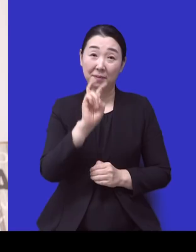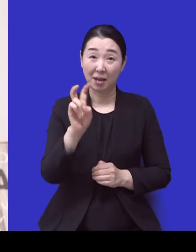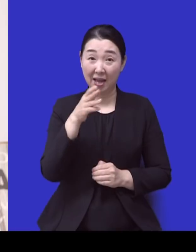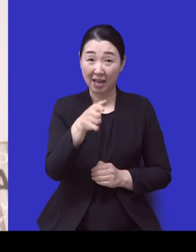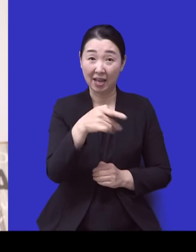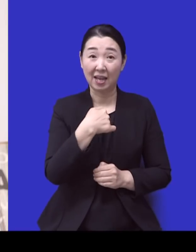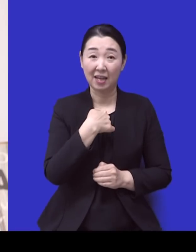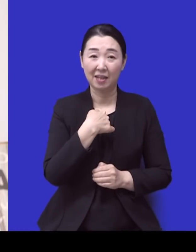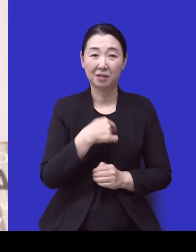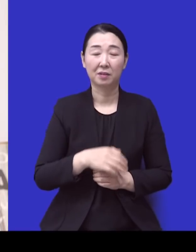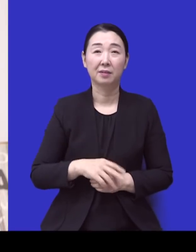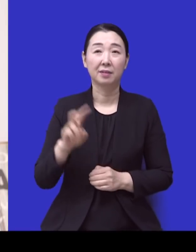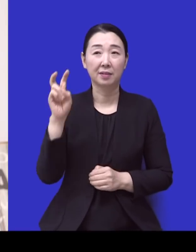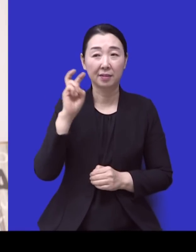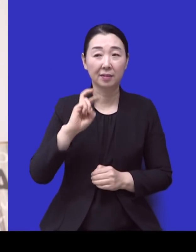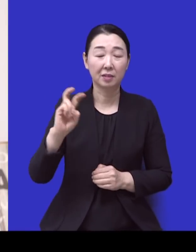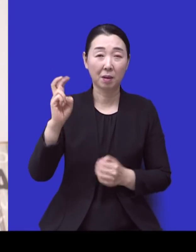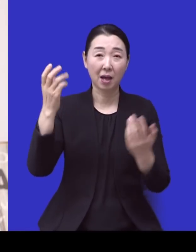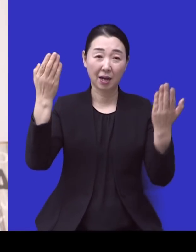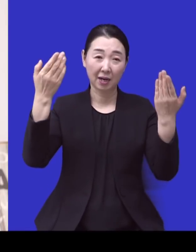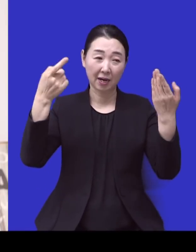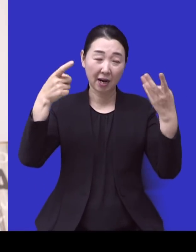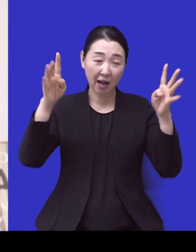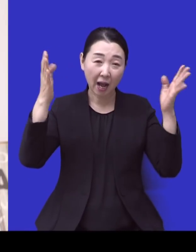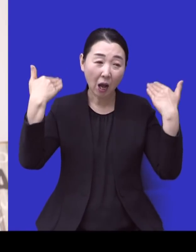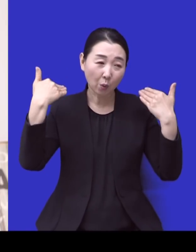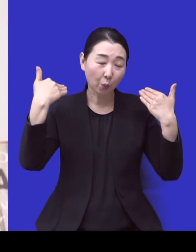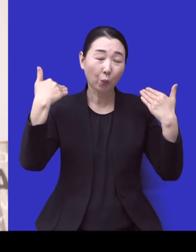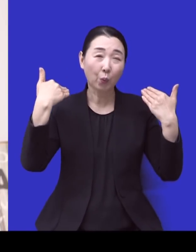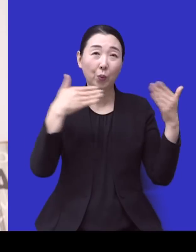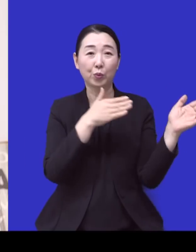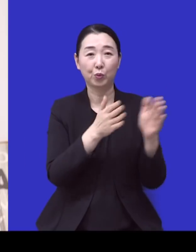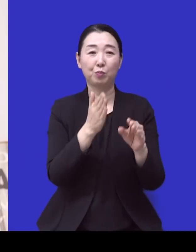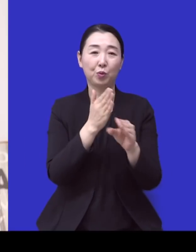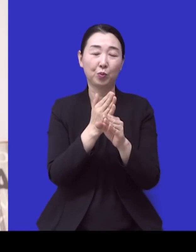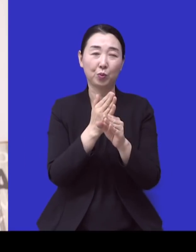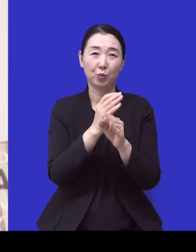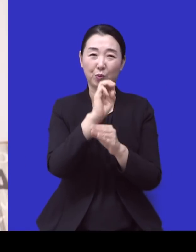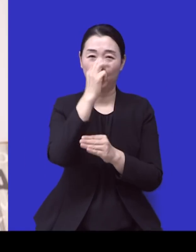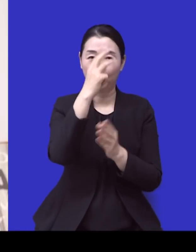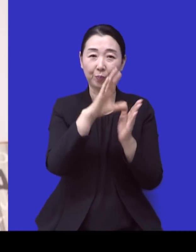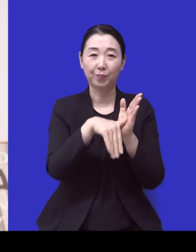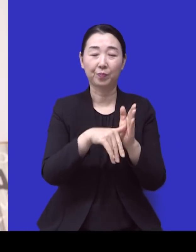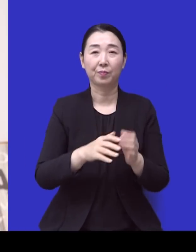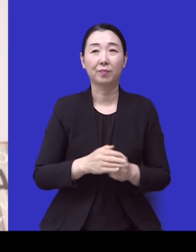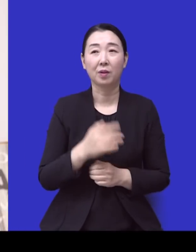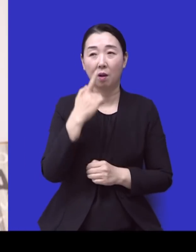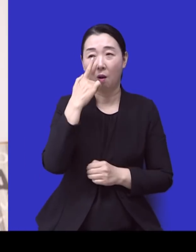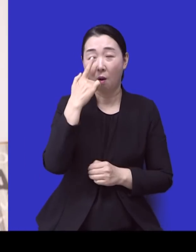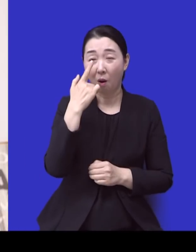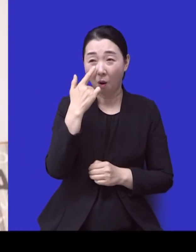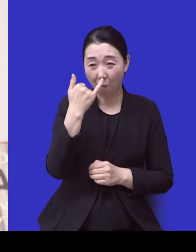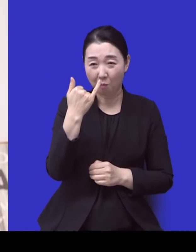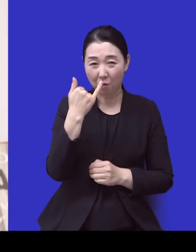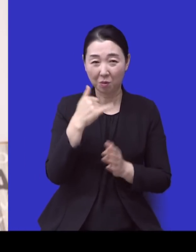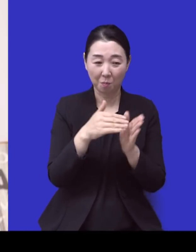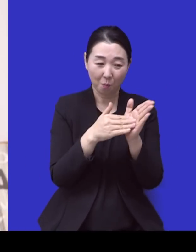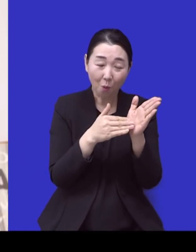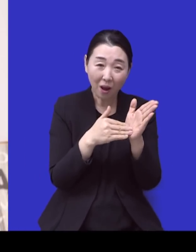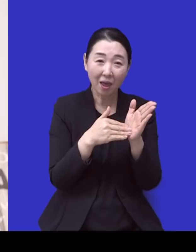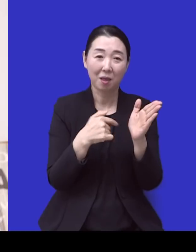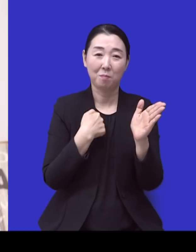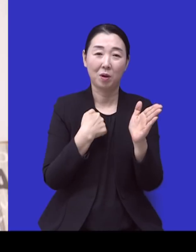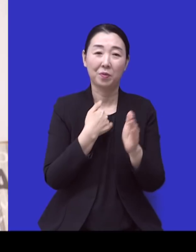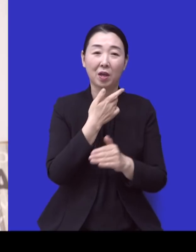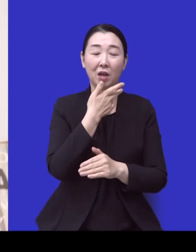했잖아요. 네. 그래서 음악 학교를, 대학교를 이제 준비를 하려고 예. 입시 준비를 했었어요. 예. 근데 엄마 아빠 몰래 제가 이제